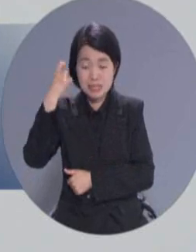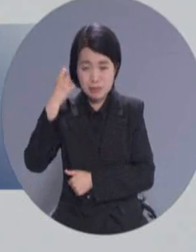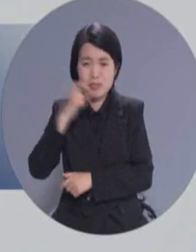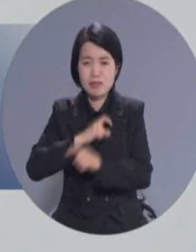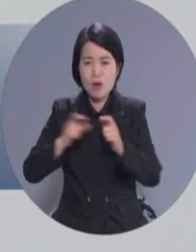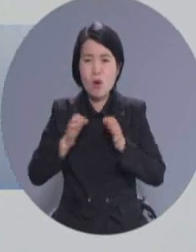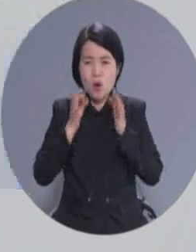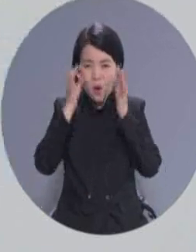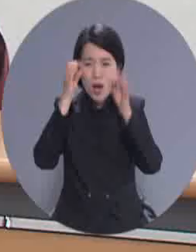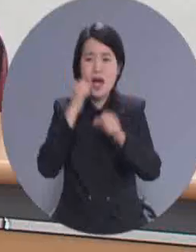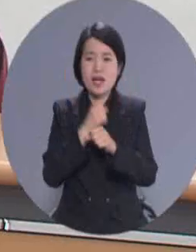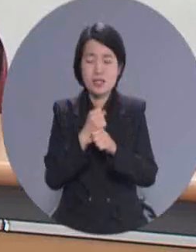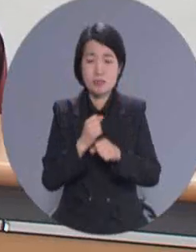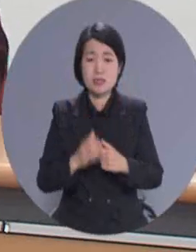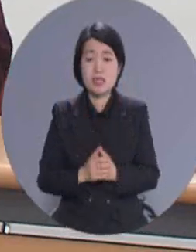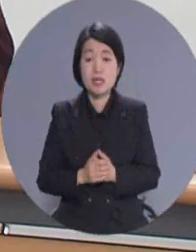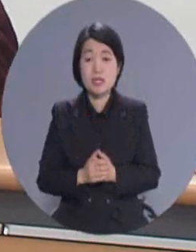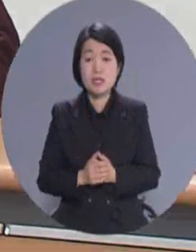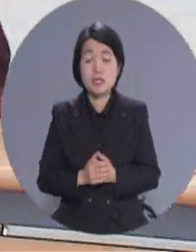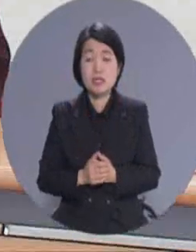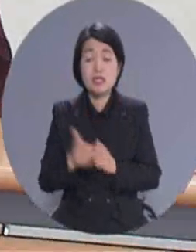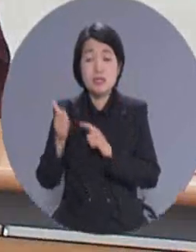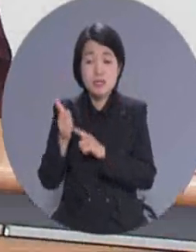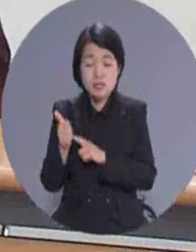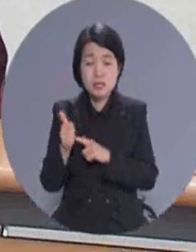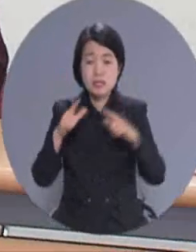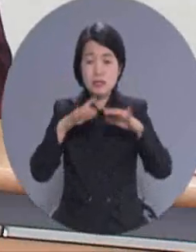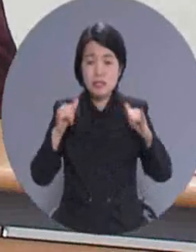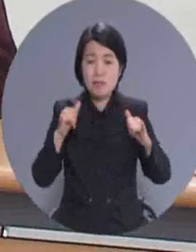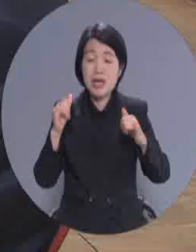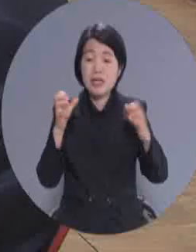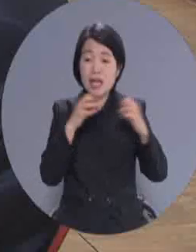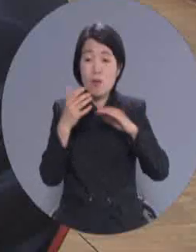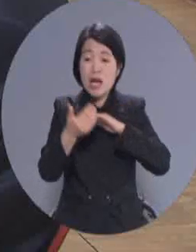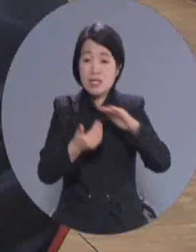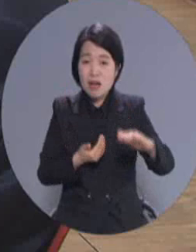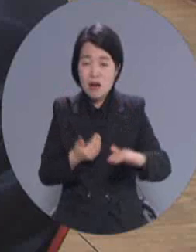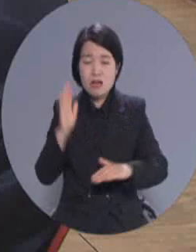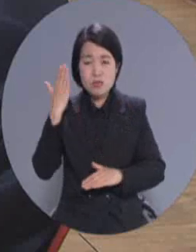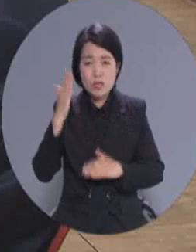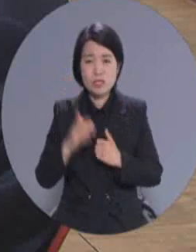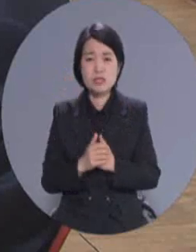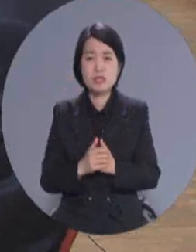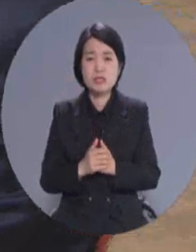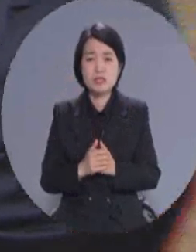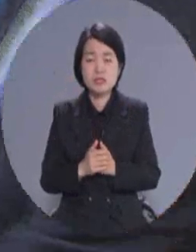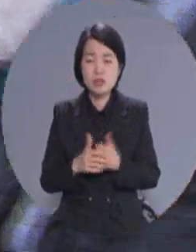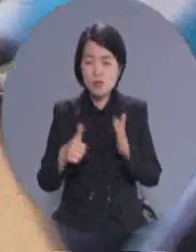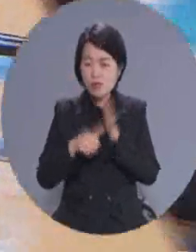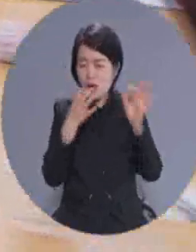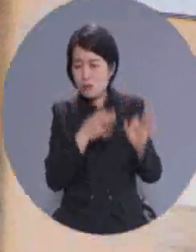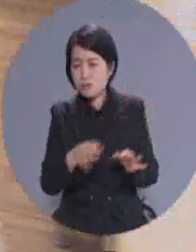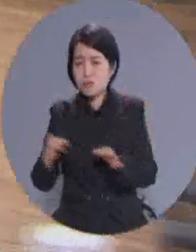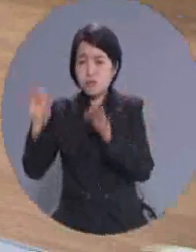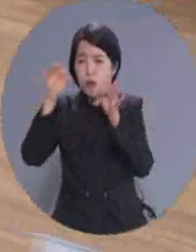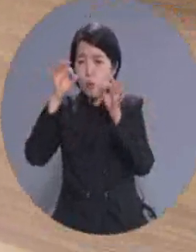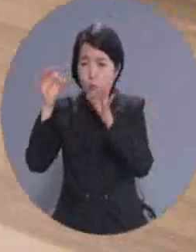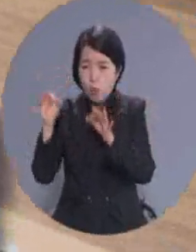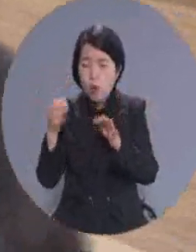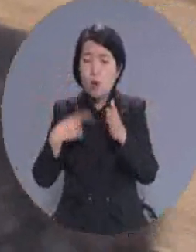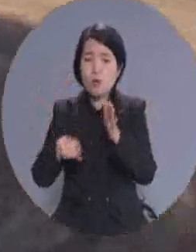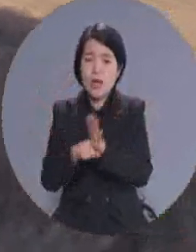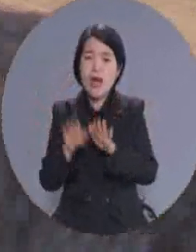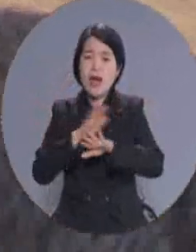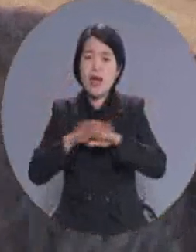더 노력할 것이고. 한 위원장은 시민과 대화에 앞서 최근 이어지는 고물가에 대응하기 위한